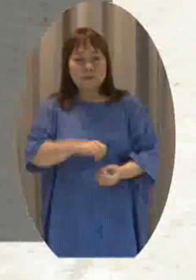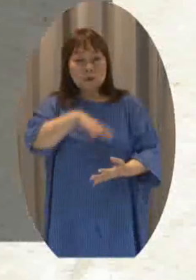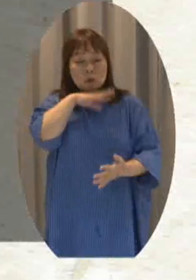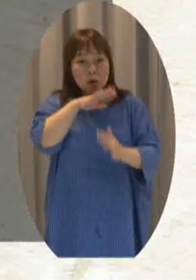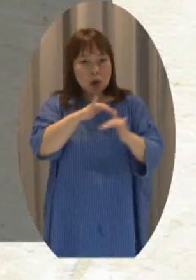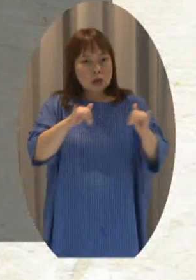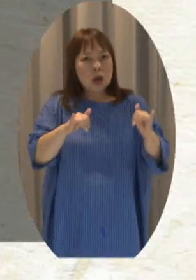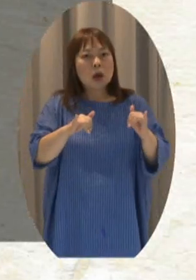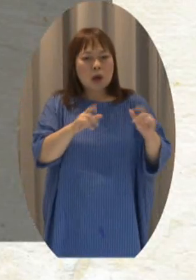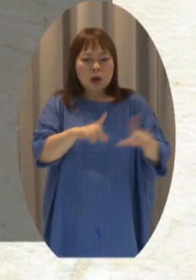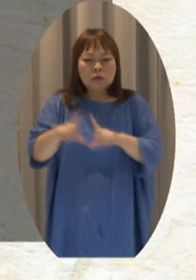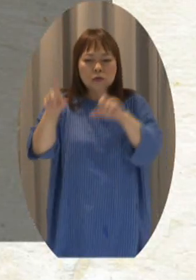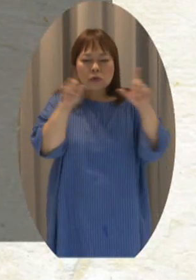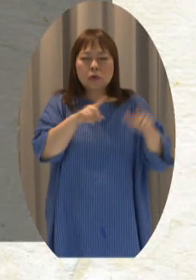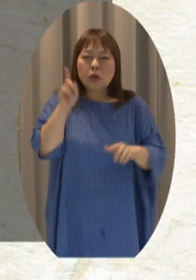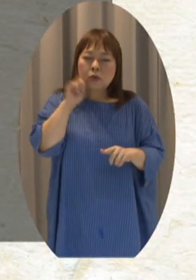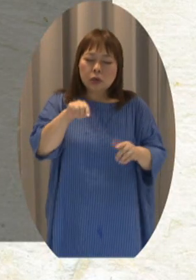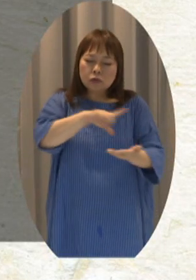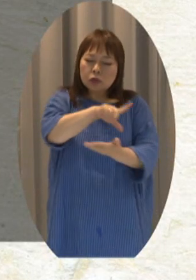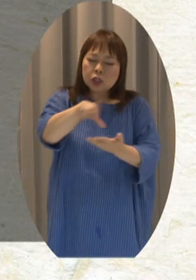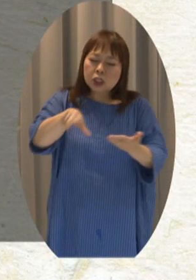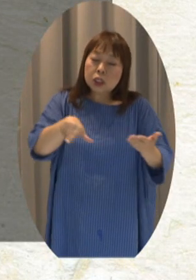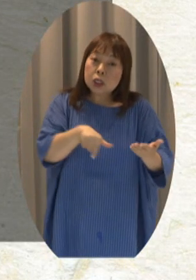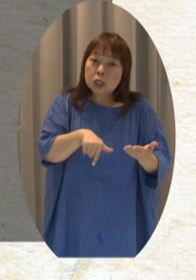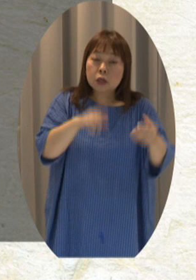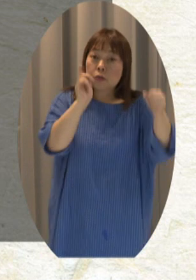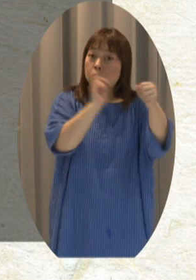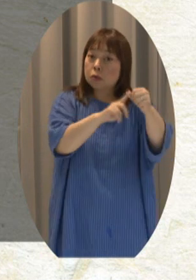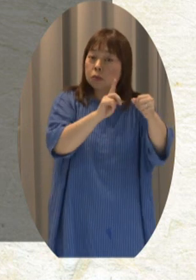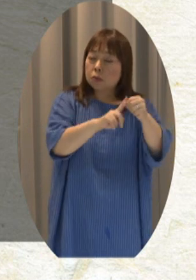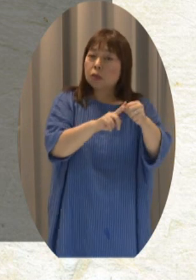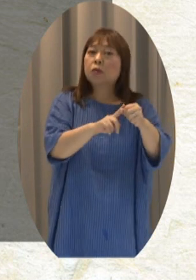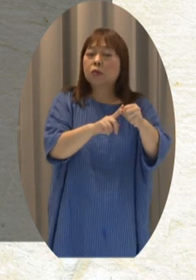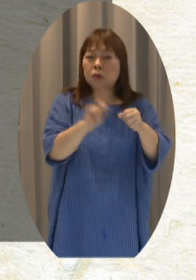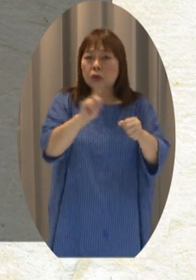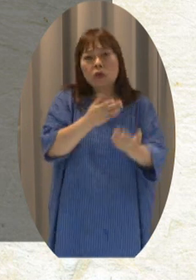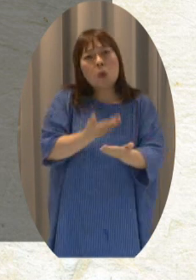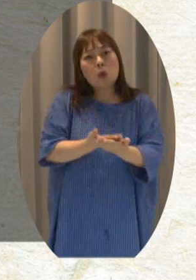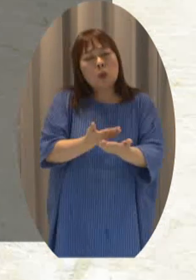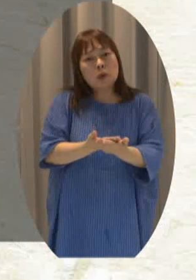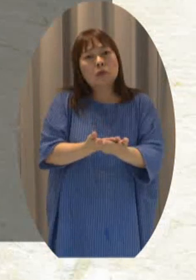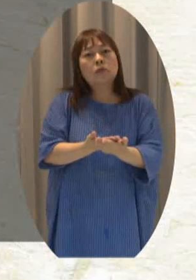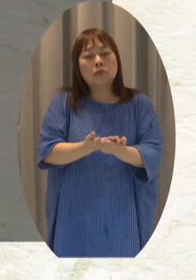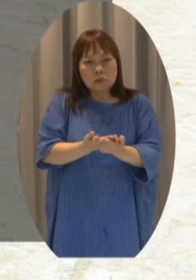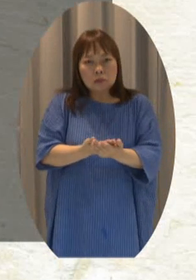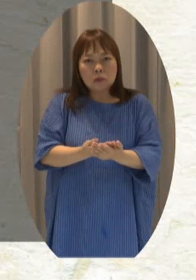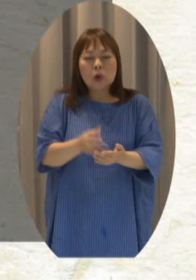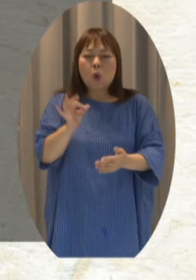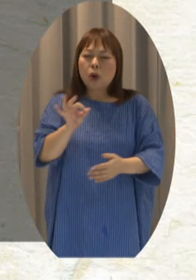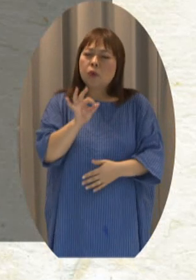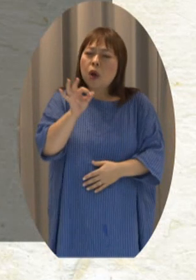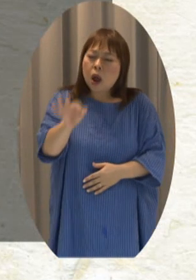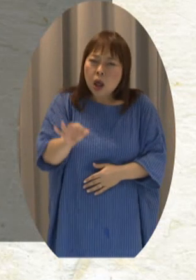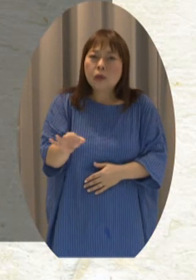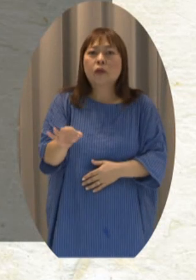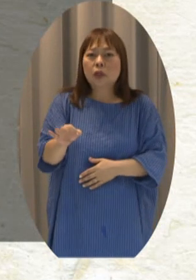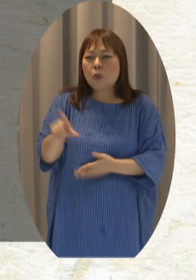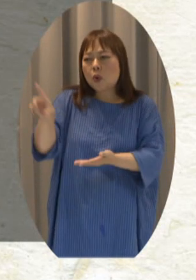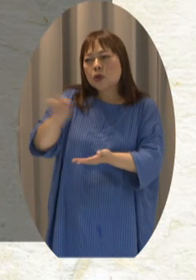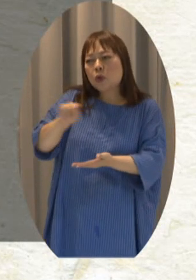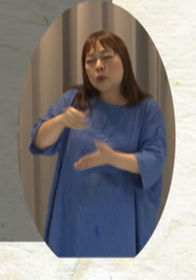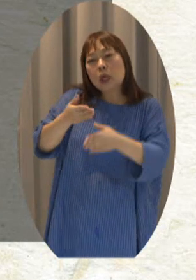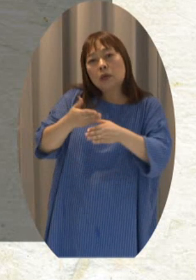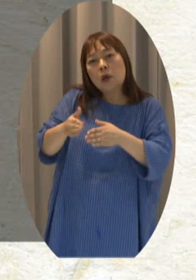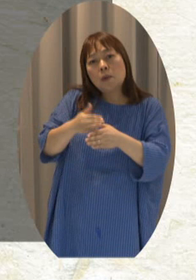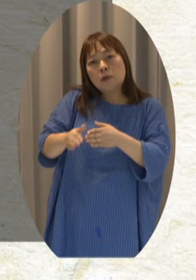高齢者が暮らしやすい地域を作るためのニーズとして、有料でも利用したいサービスは